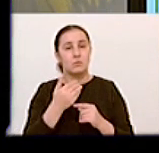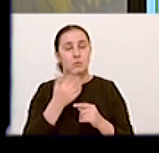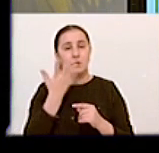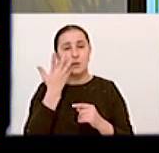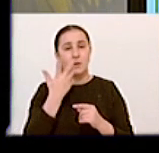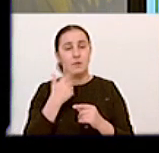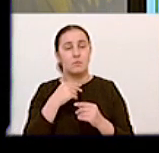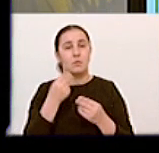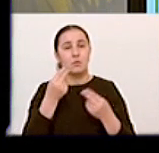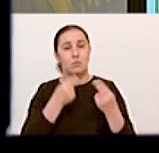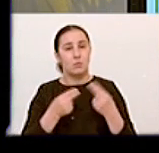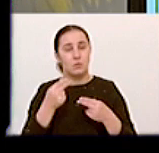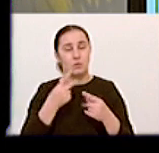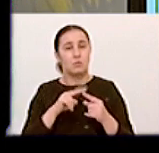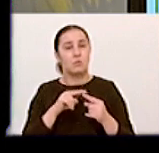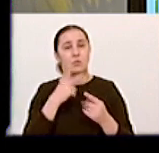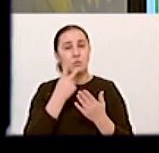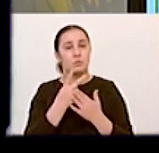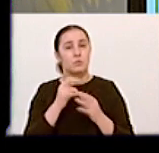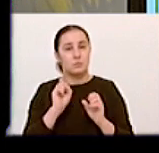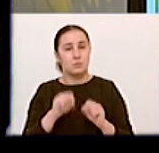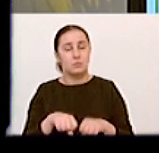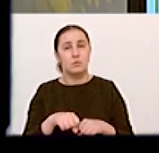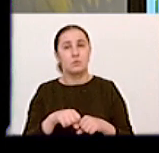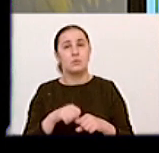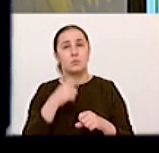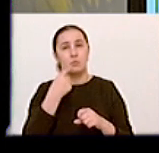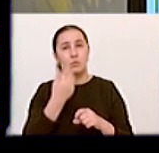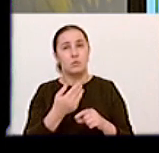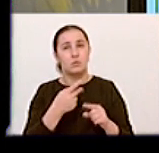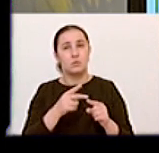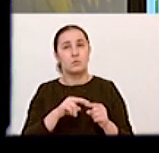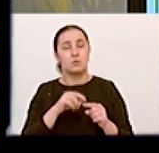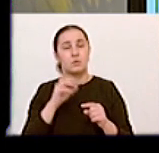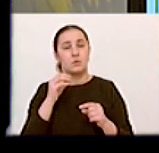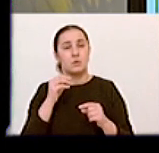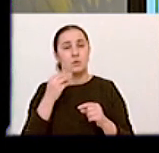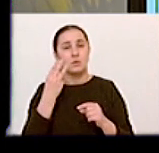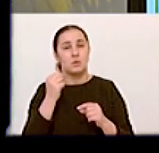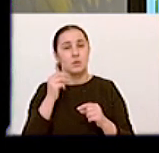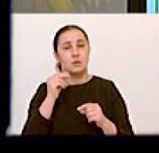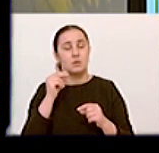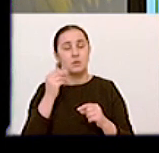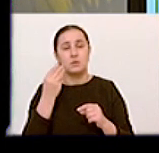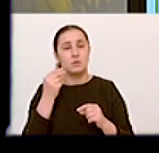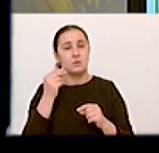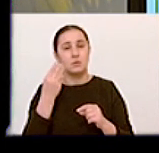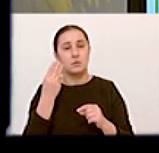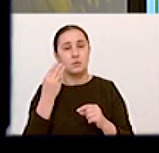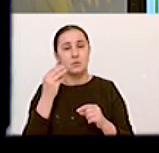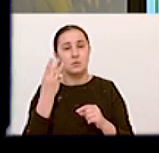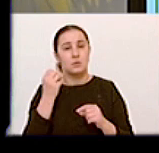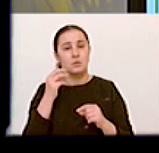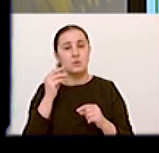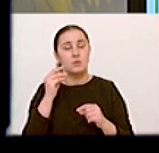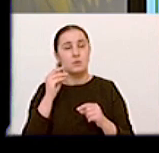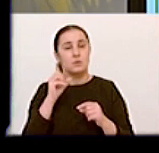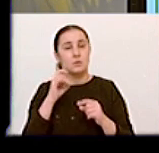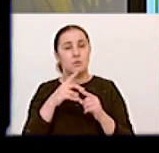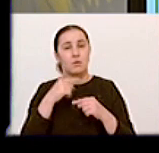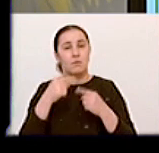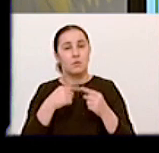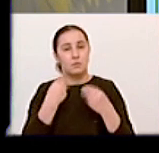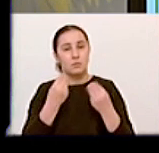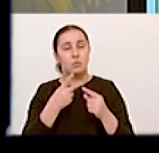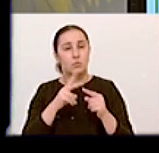rang bilan bo'yab ko'rsatishimiz mumkin. Bu yerda shu shajara metodi odamlarni avlodi berilgan,